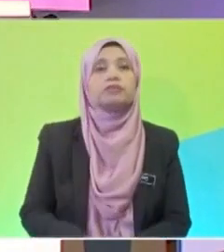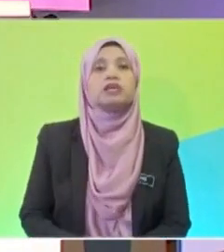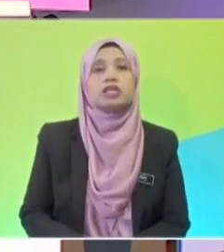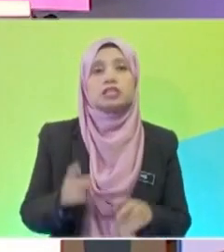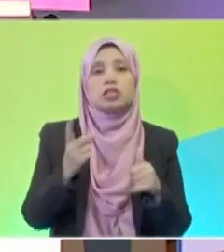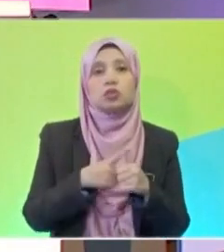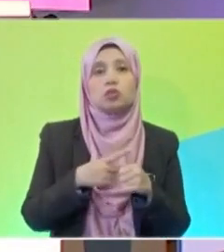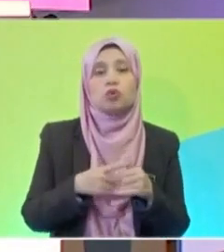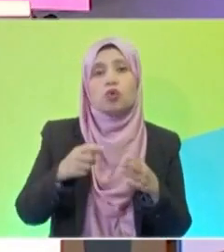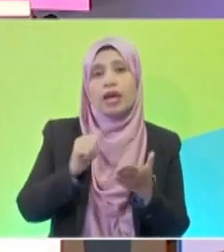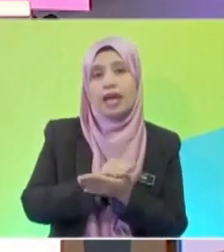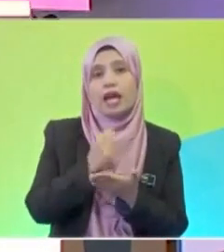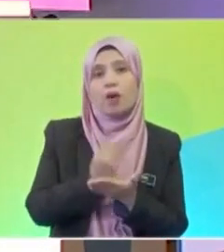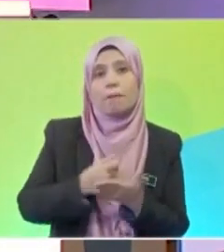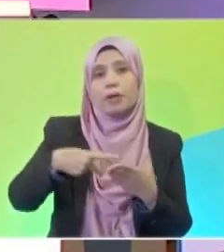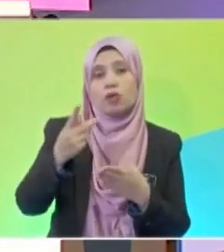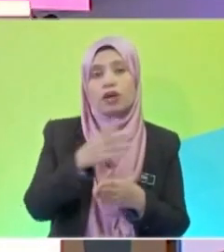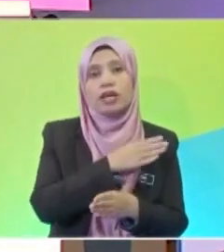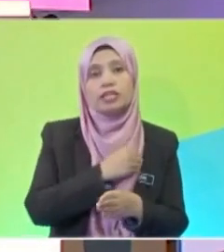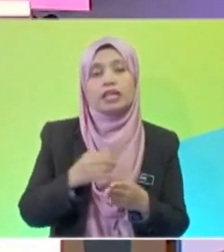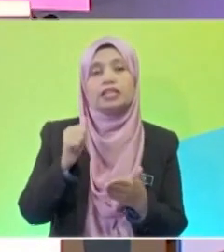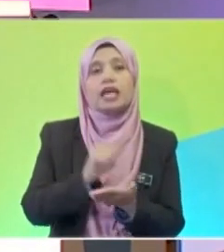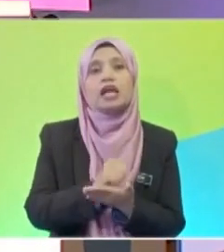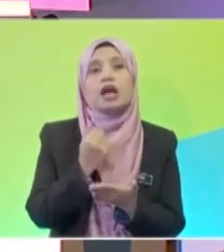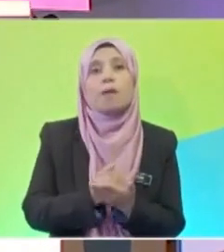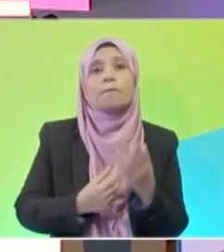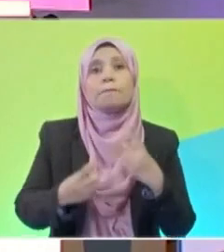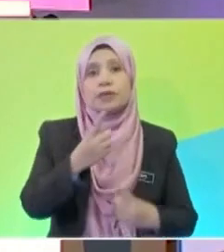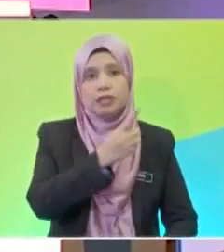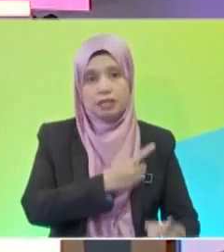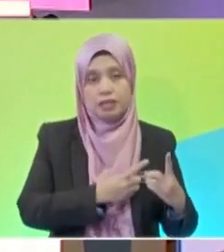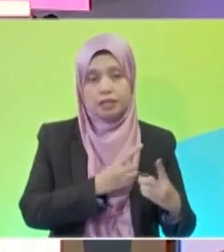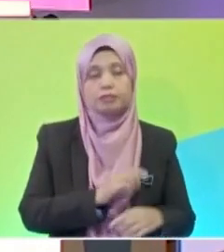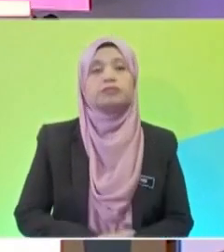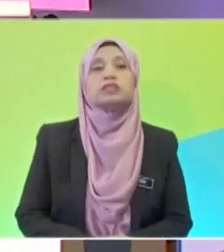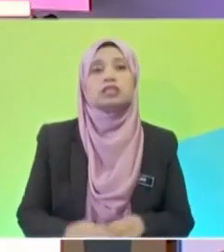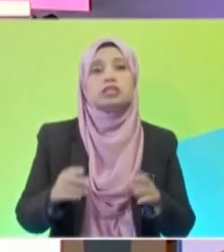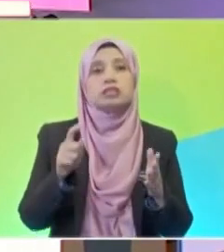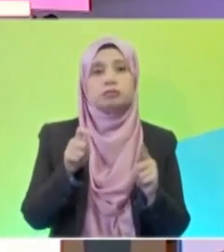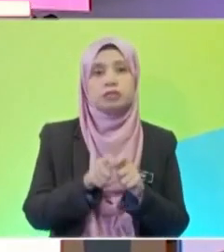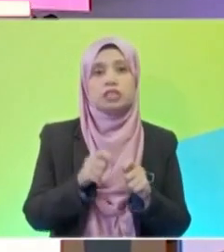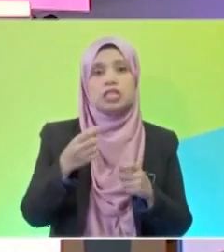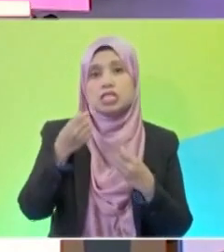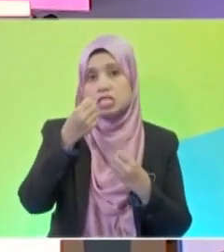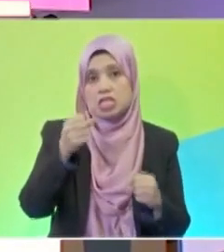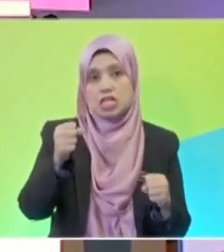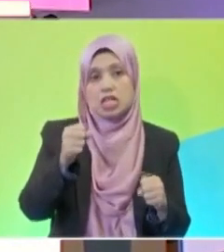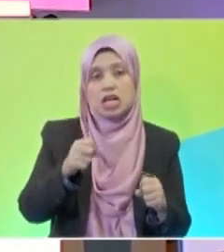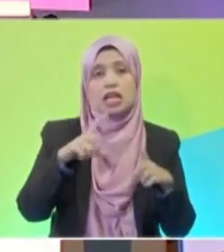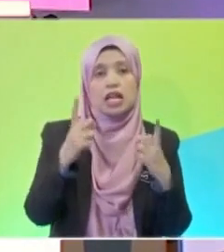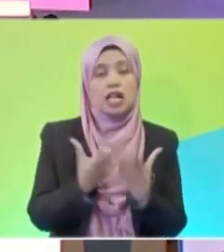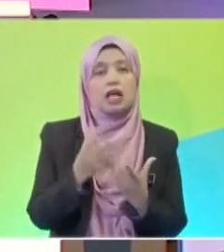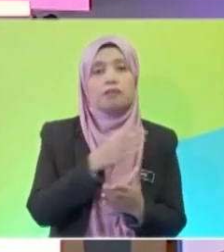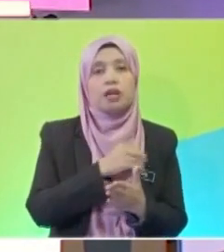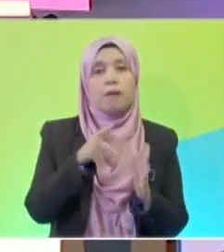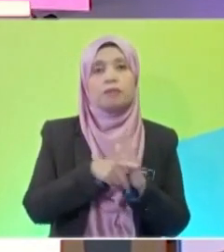satu, akaun pengeluaran. Kedua, akaun perdagangan lagi, Nisa. Baik. Akaun perdagangan wujud lagi, nampak? Seperti awak sediakan kelab dan persatuan,